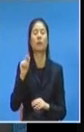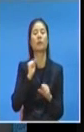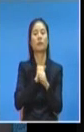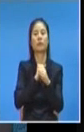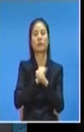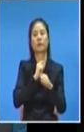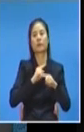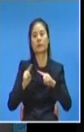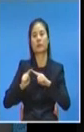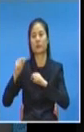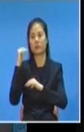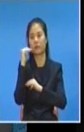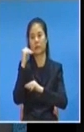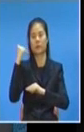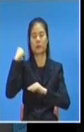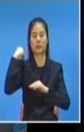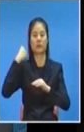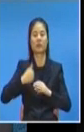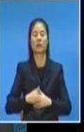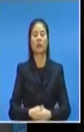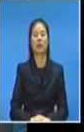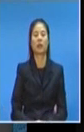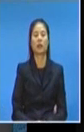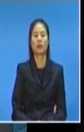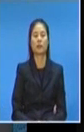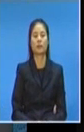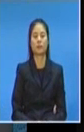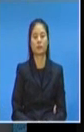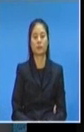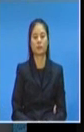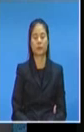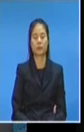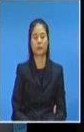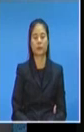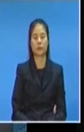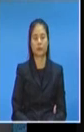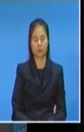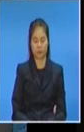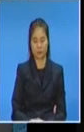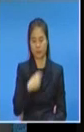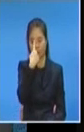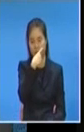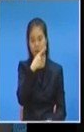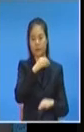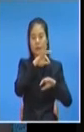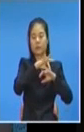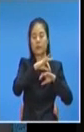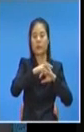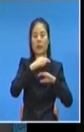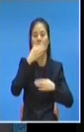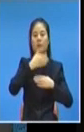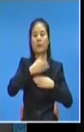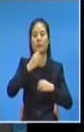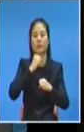หนดให้ผู้การกำหนดนะครับเมื่อคนจะเติบโตขึ้นมาเป็นผู้กับสถานีต้องมาจากชั้น2ก่อน